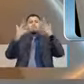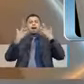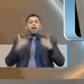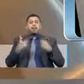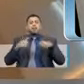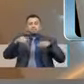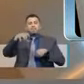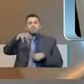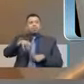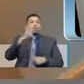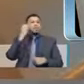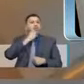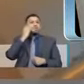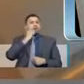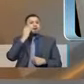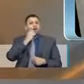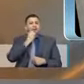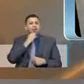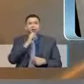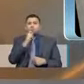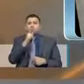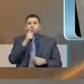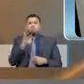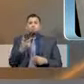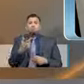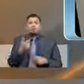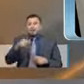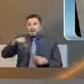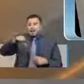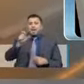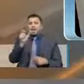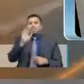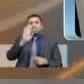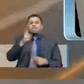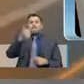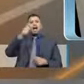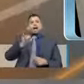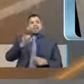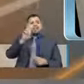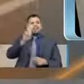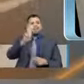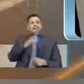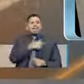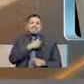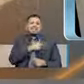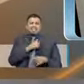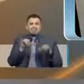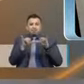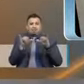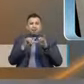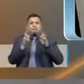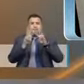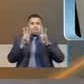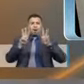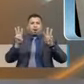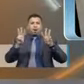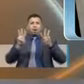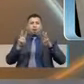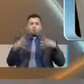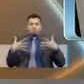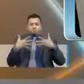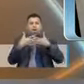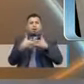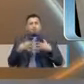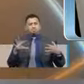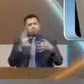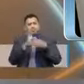الإمارات. هذه أطلقنا عليها منصة يسمونها إنسايت، وهي أطلقناها بالتعاون مع شركائنا